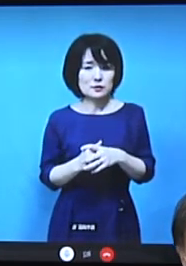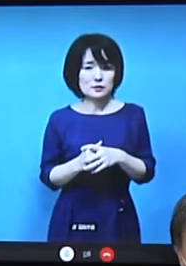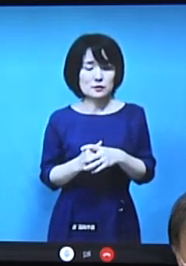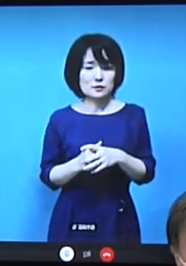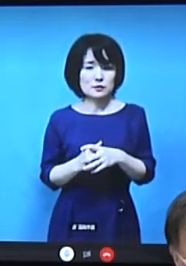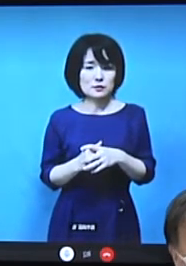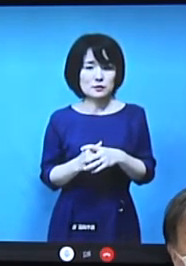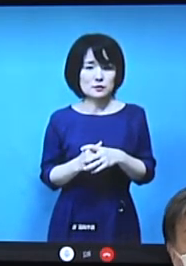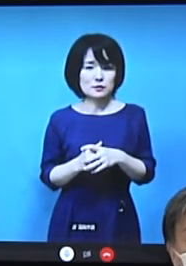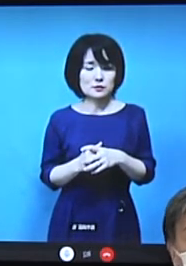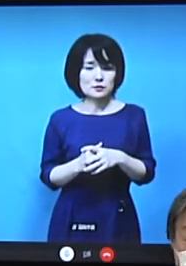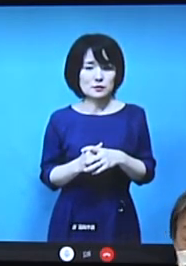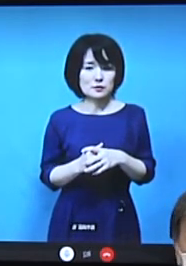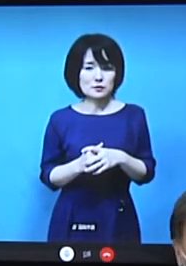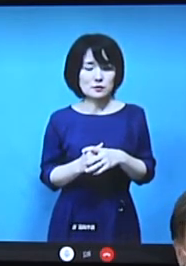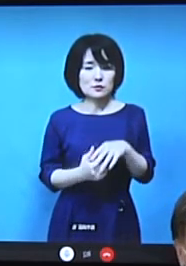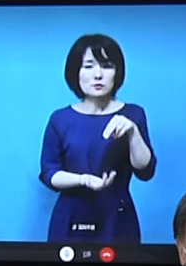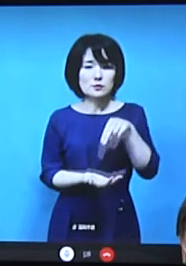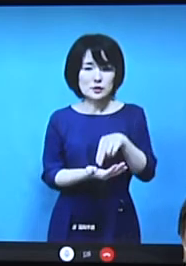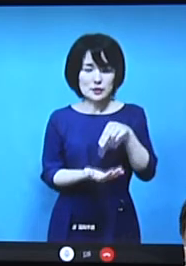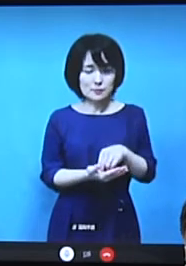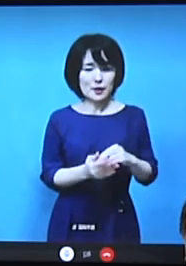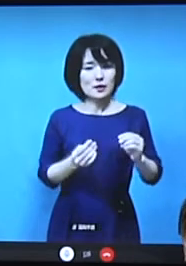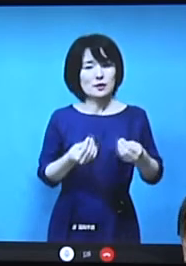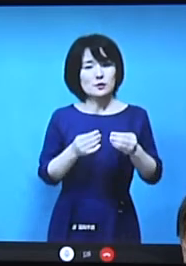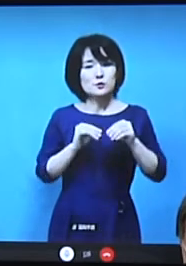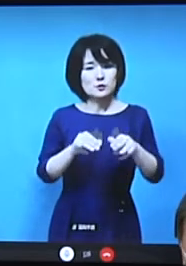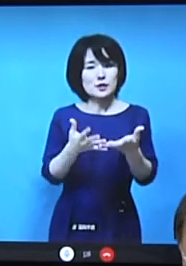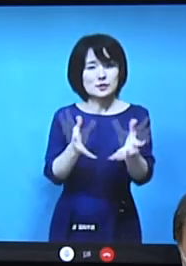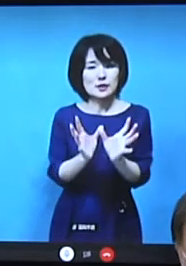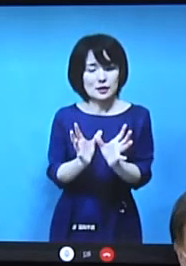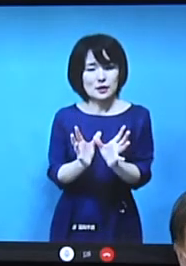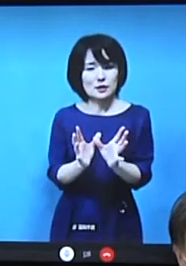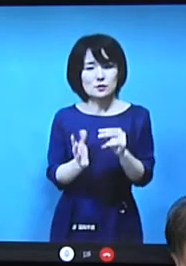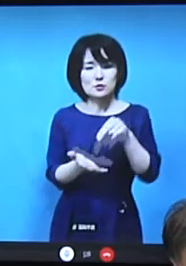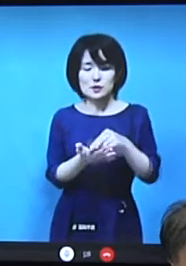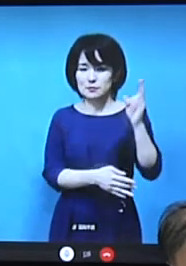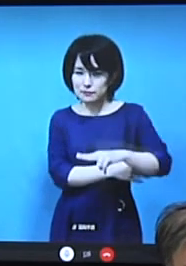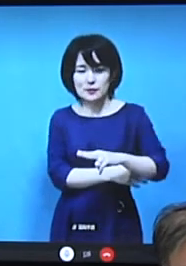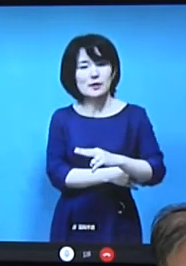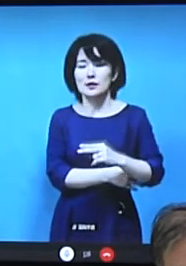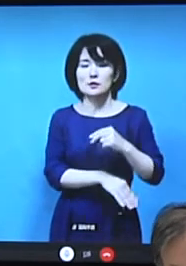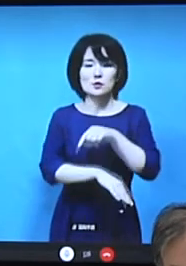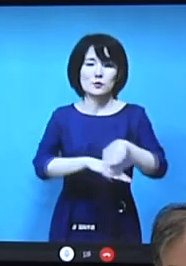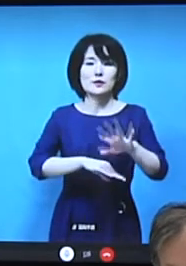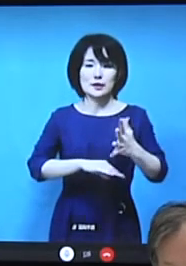必要はないと思っていますので、そういうことで、考えています。